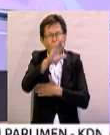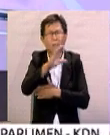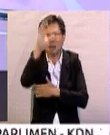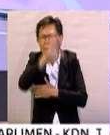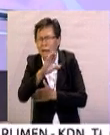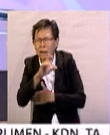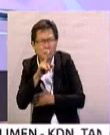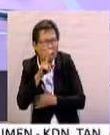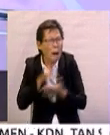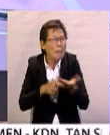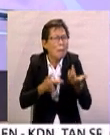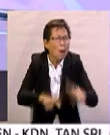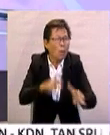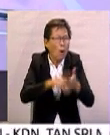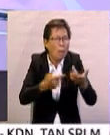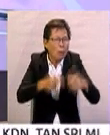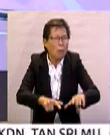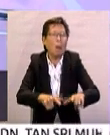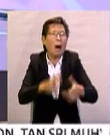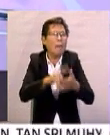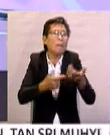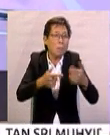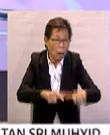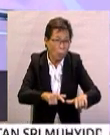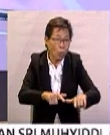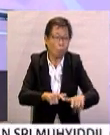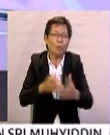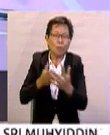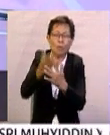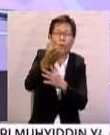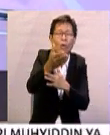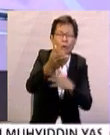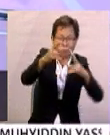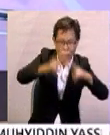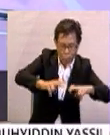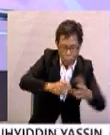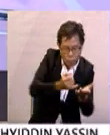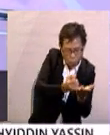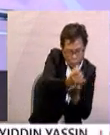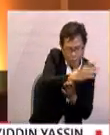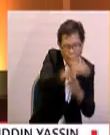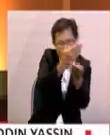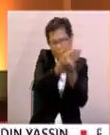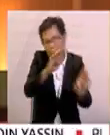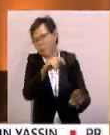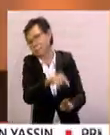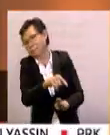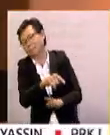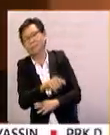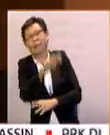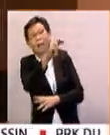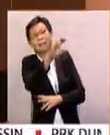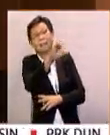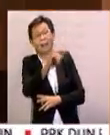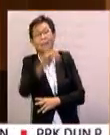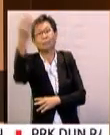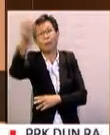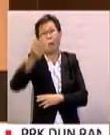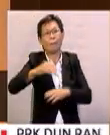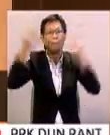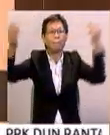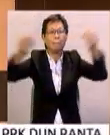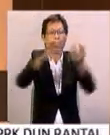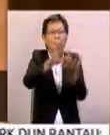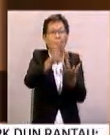kebenaran berhubung tragedi ini menerusi siasatan yang elus dan bebas. Tan Sri Muhyiddin berucap pada